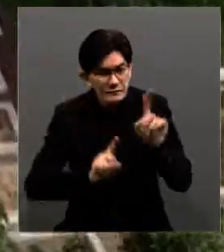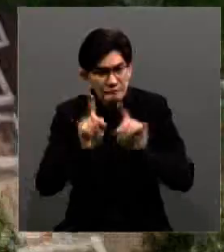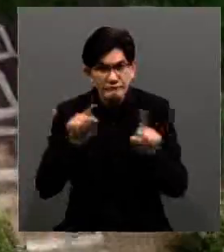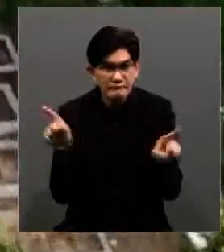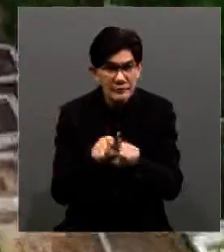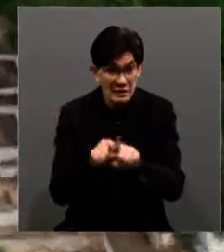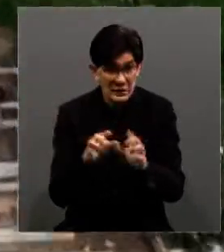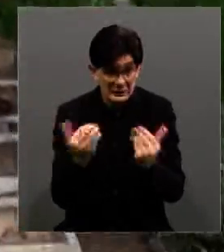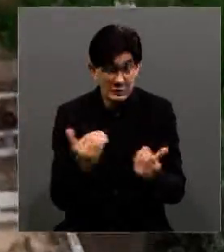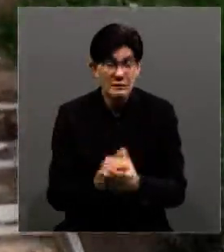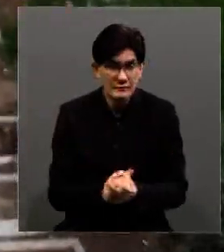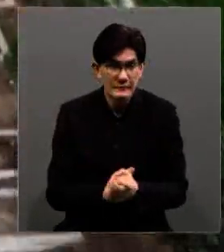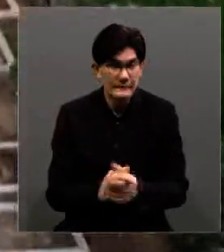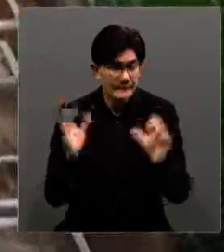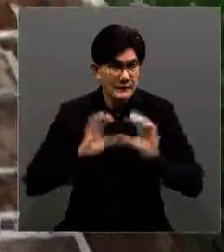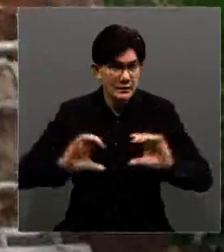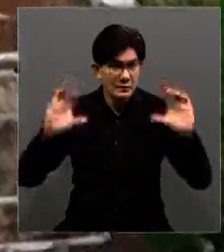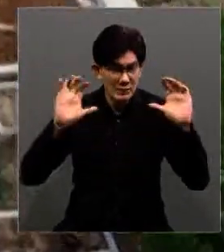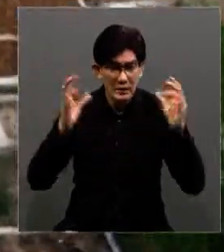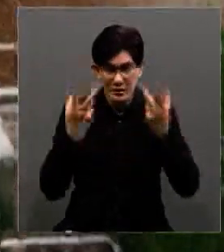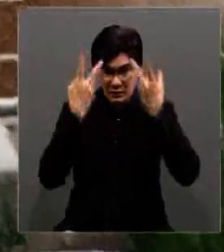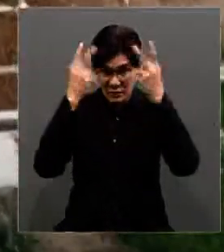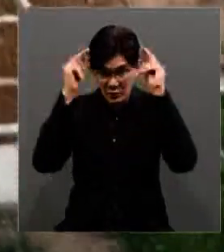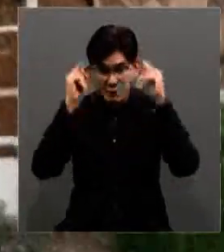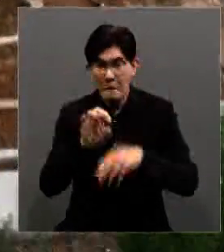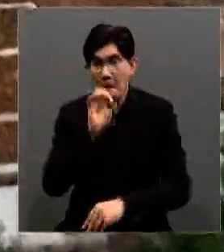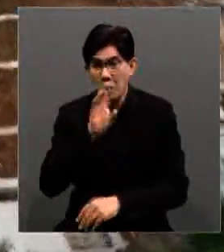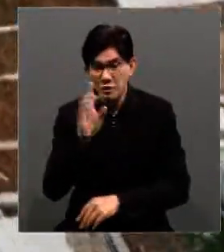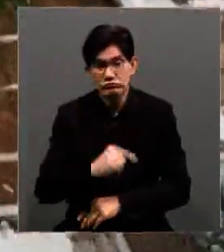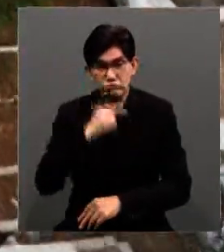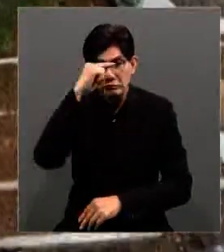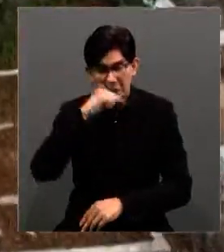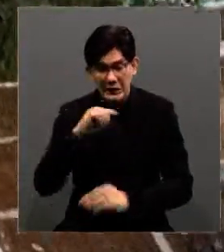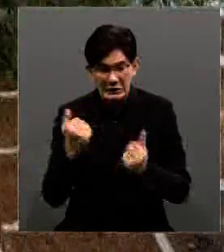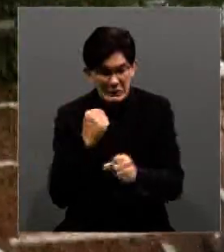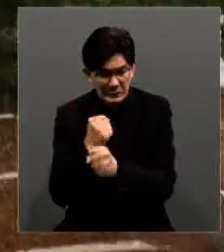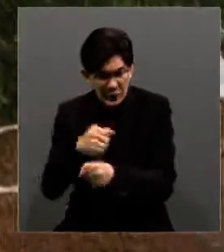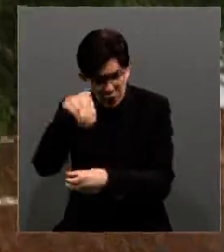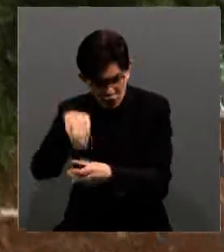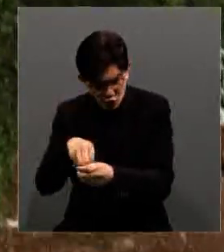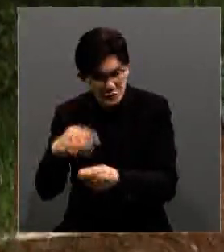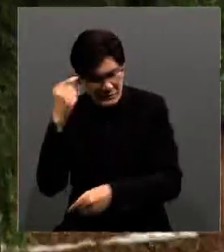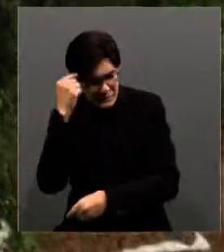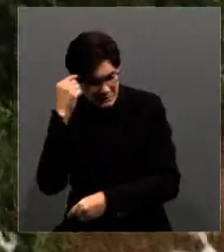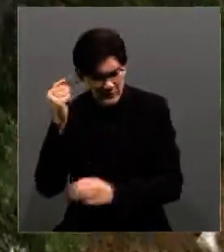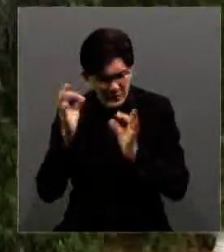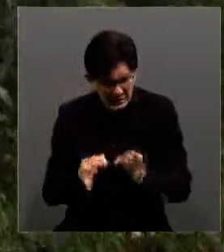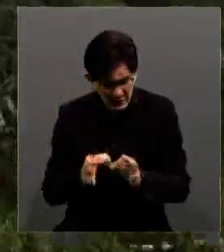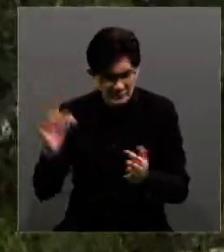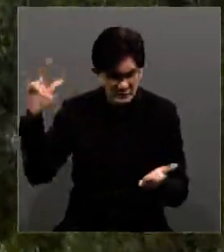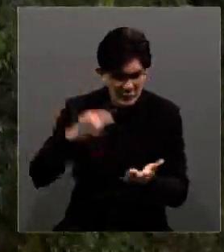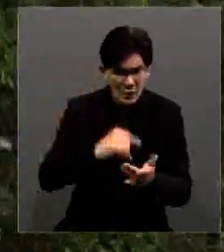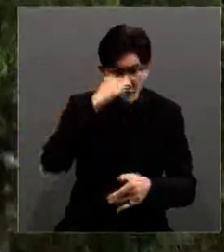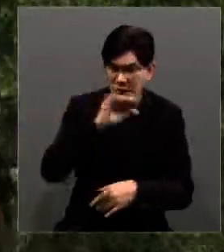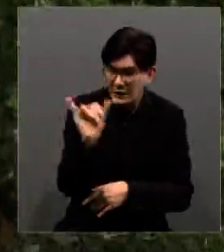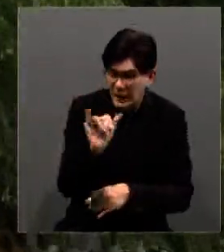ไว้แบบนี้นะครับเลยทำให้เอ่อรัฐบาลนะครับโดยท่านนายกรัฐมนตรีเนี่ยบอกเลยว่าคนไทยนะนะที่ยังทำงานอยู่ที่นั่นที่ยังอาจจะยังไม่ตัดสินใจที่จะเดิน